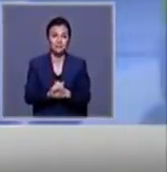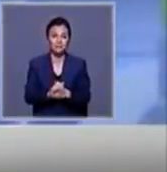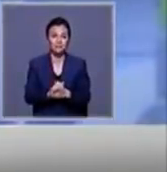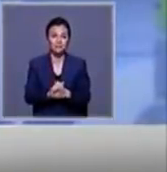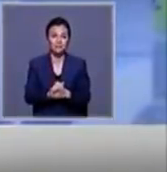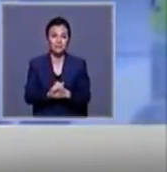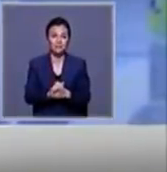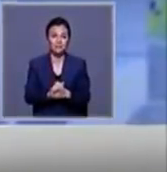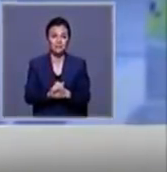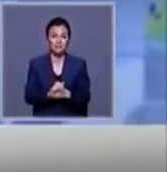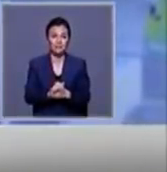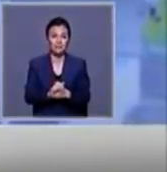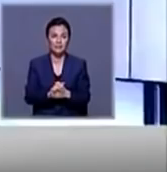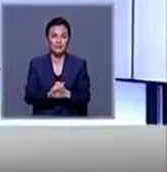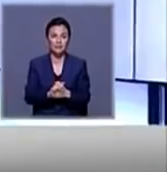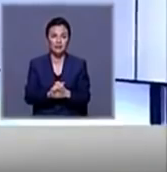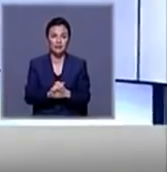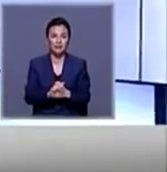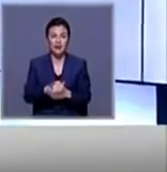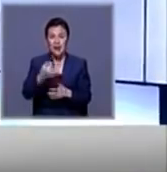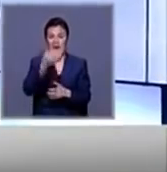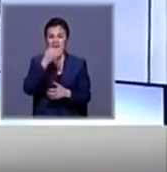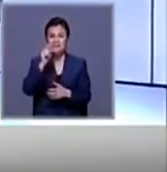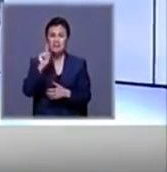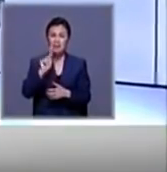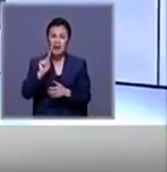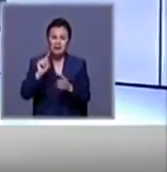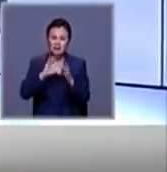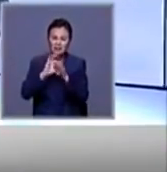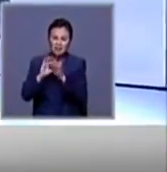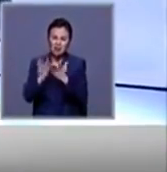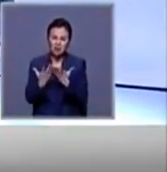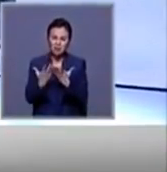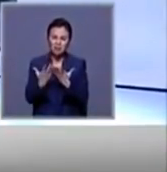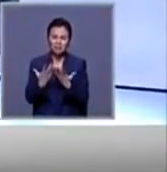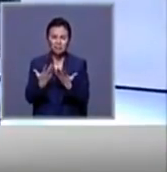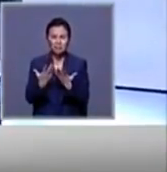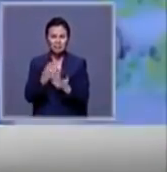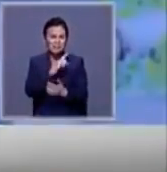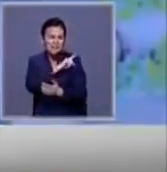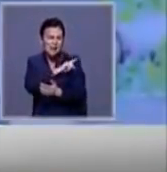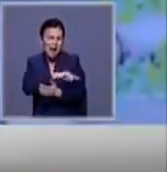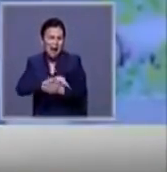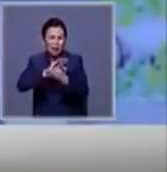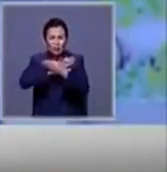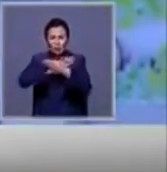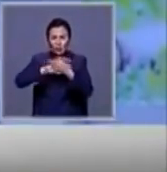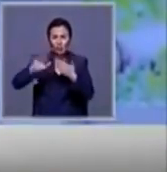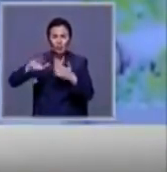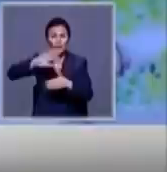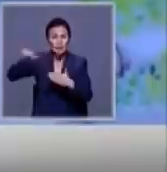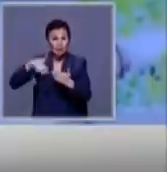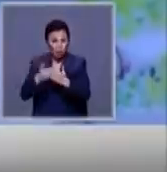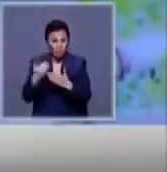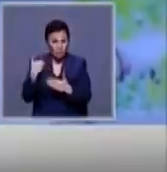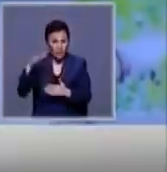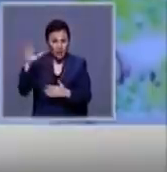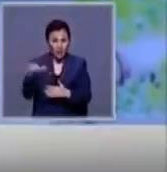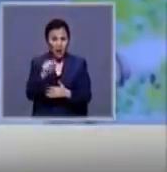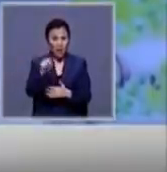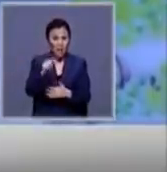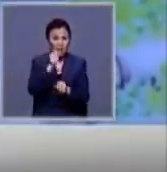าจากอะไรอ่ะลอยมาจากสีขาวหมดมันมีด้วยเหรอฮะก็นั่นแหละเขาก็คิดว่าจะเอาพวกอาชีพต่างๆเหล่านี ้ มาเป็นสว.ใช่